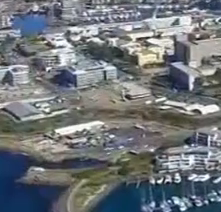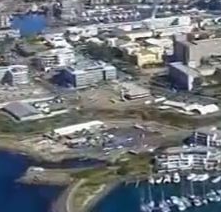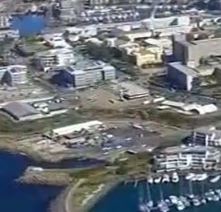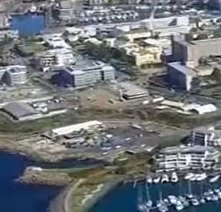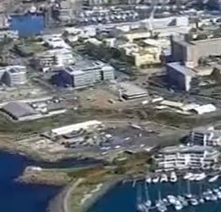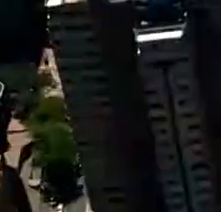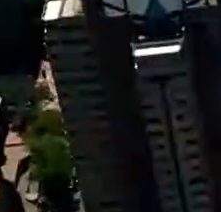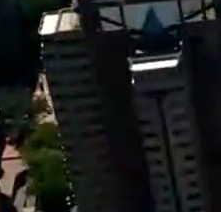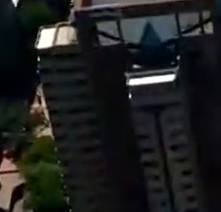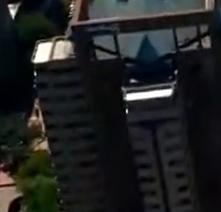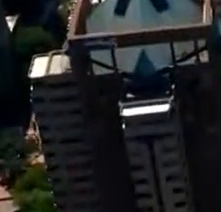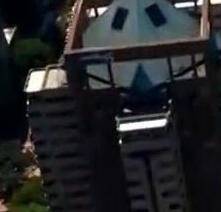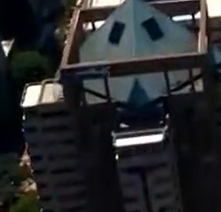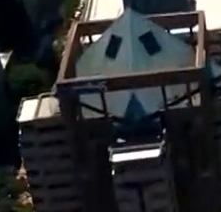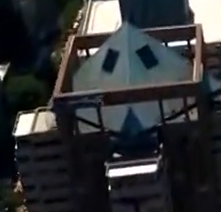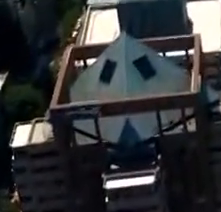المستقبل.